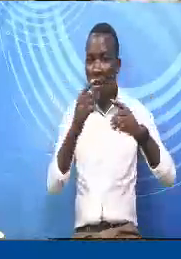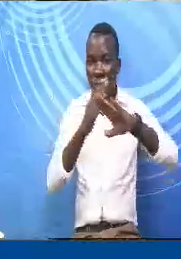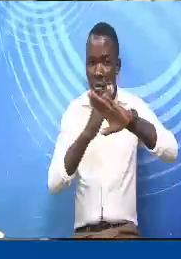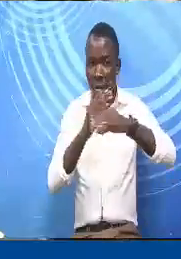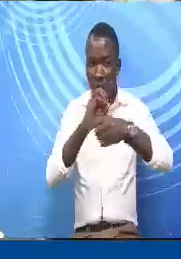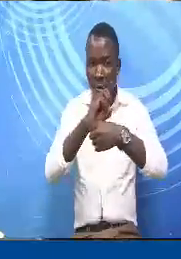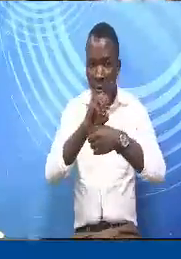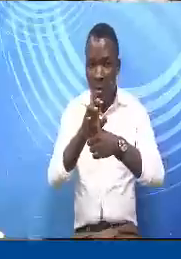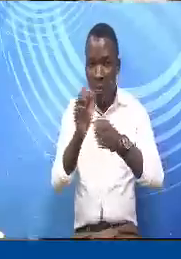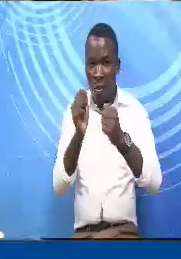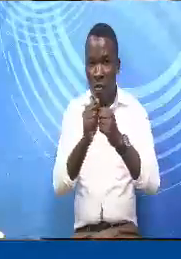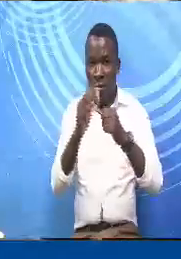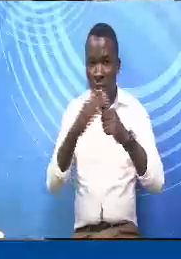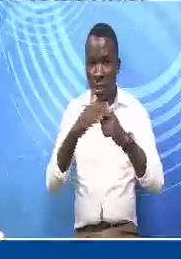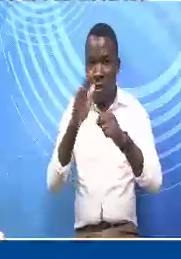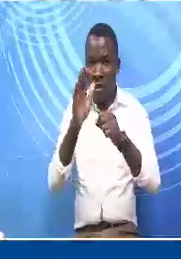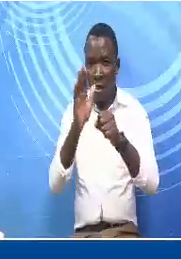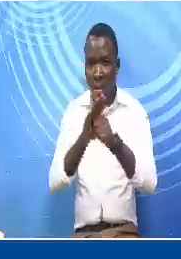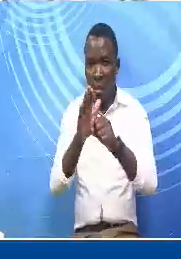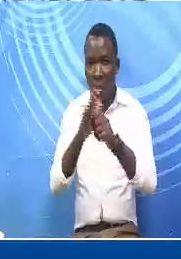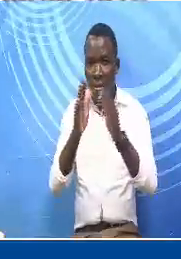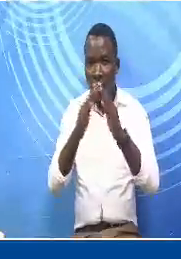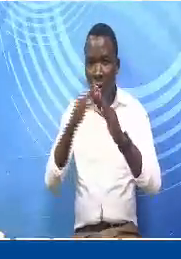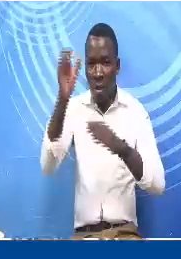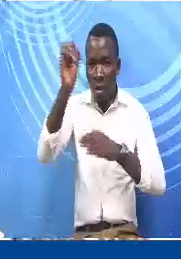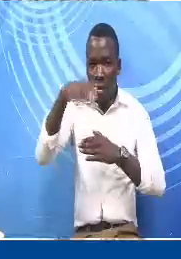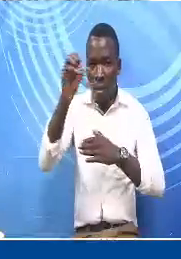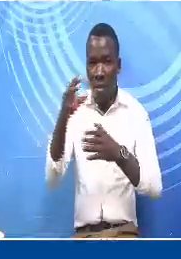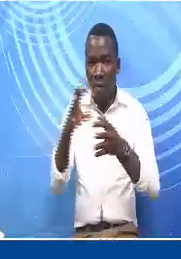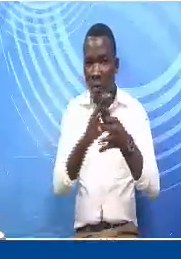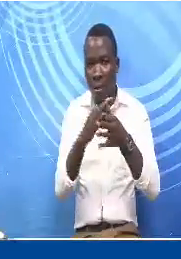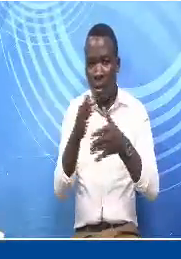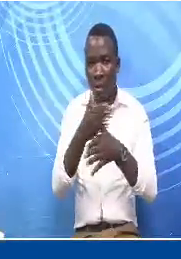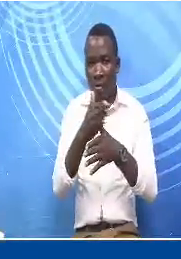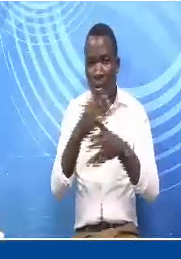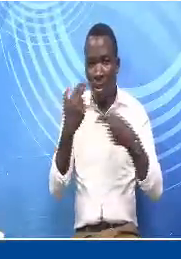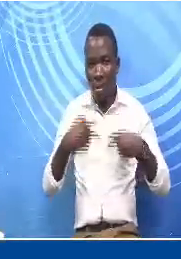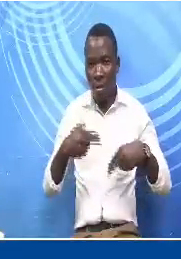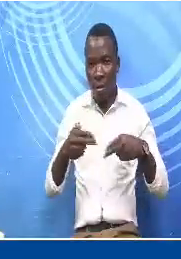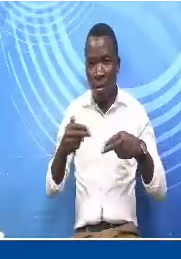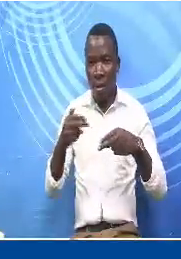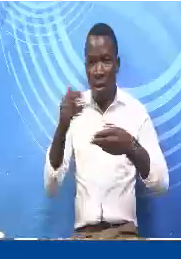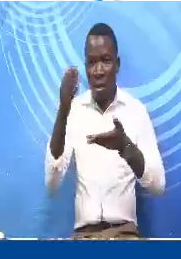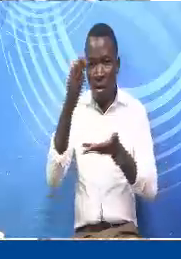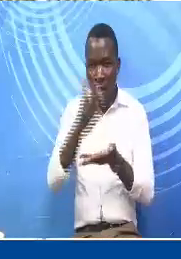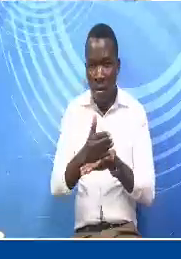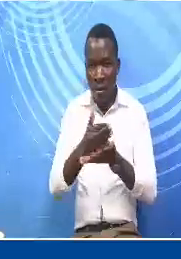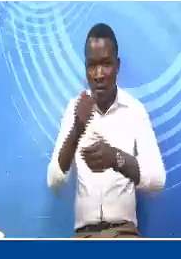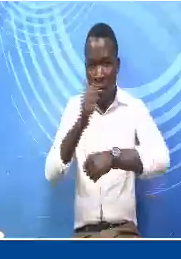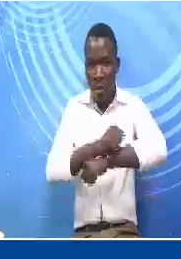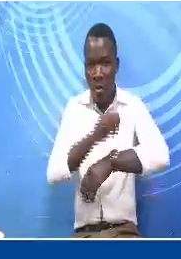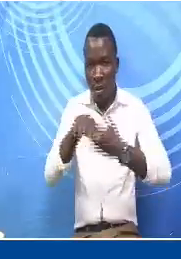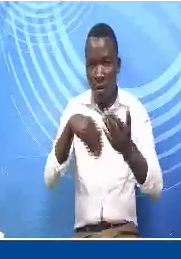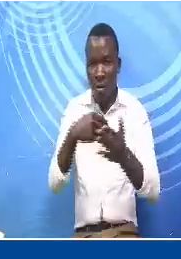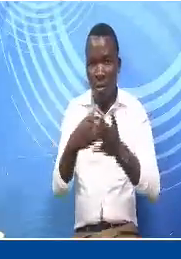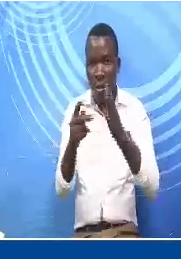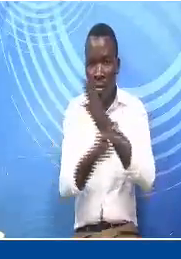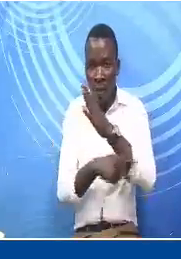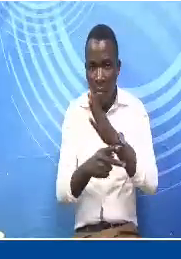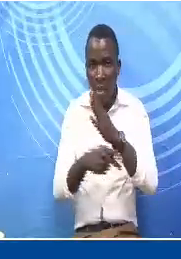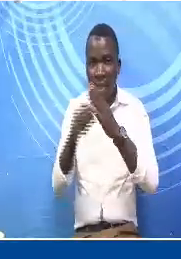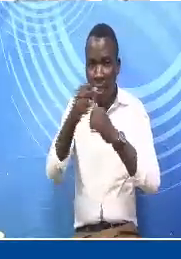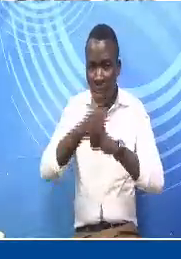coronavirus cyane cyane mu mujyi wa Kigali, ku bufatanye na Minisiteri y'Ubuzima bahagaritse amashuri yose y'incuke, abanza n'ayisumbuye, yaba ya leta